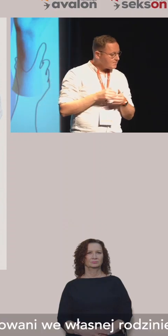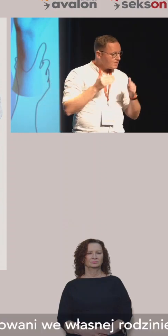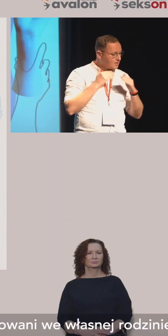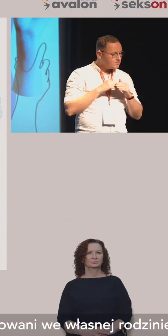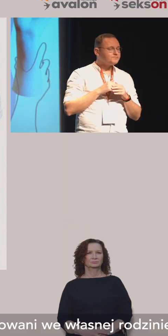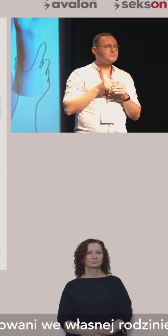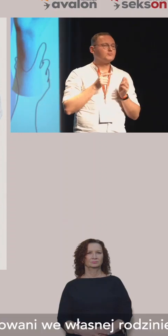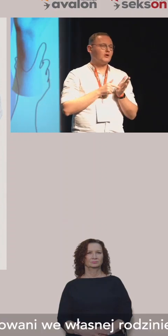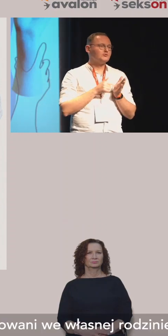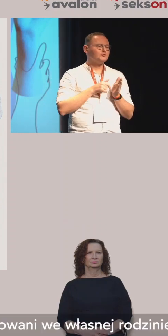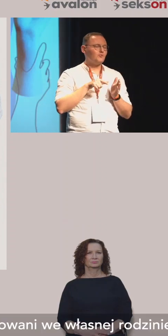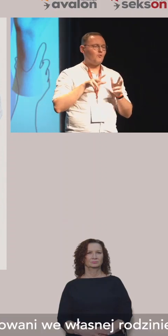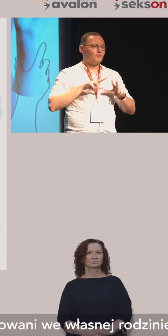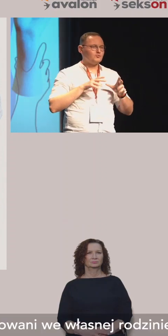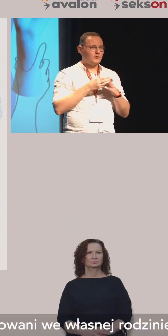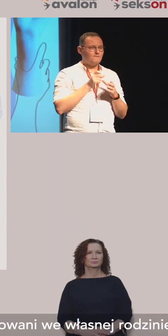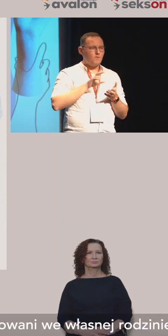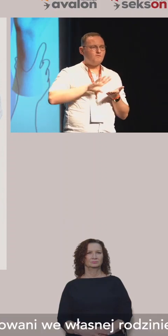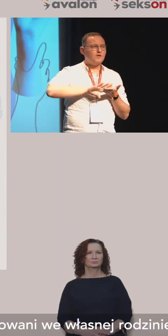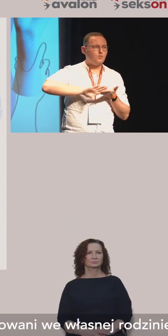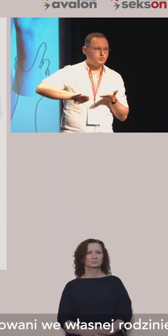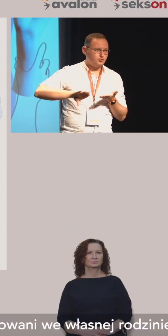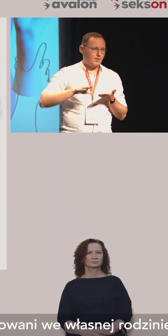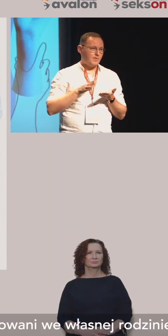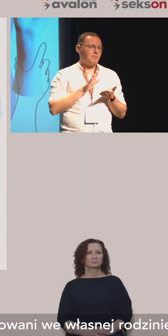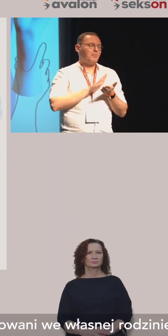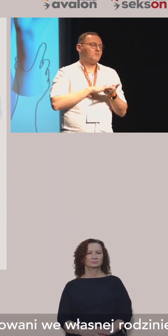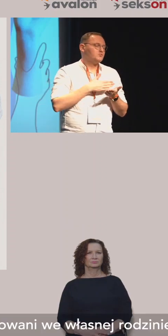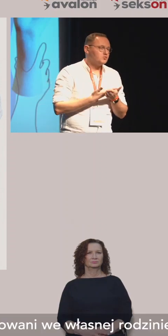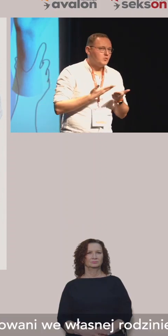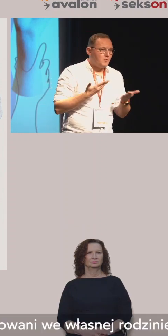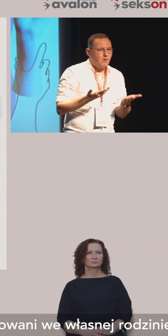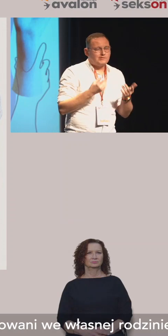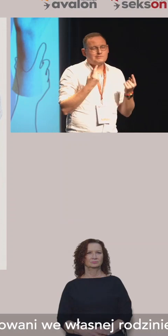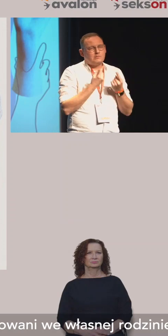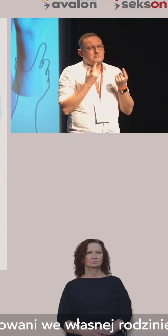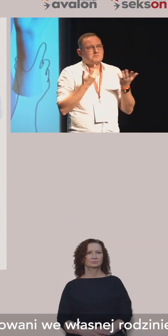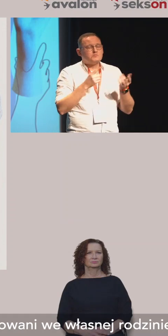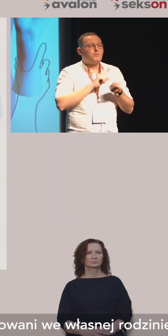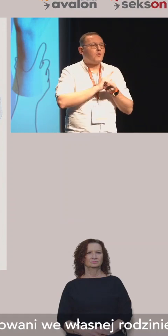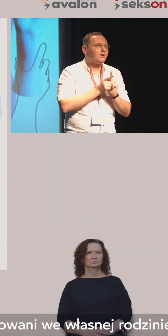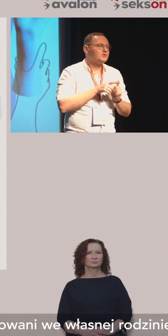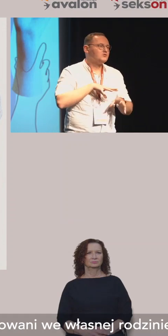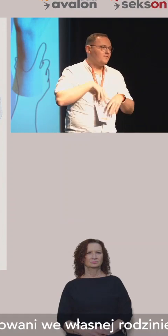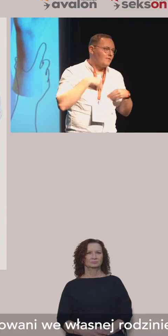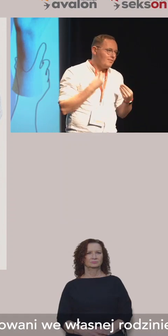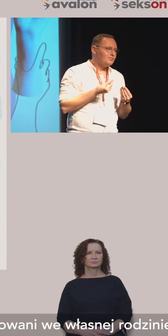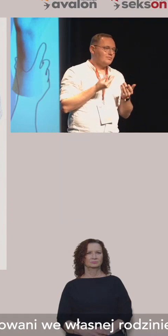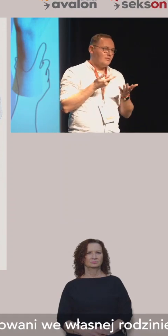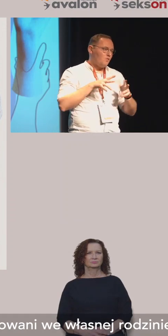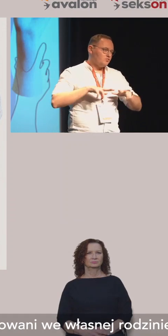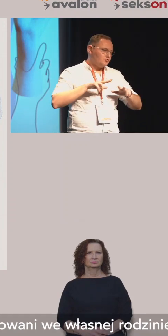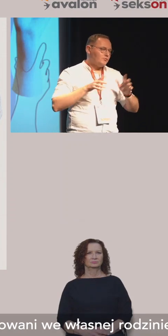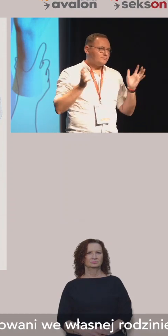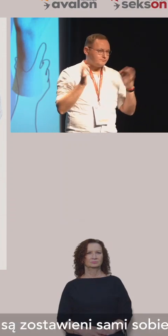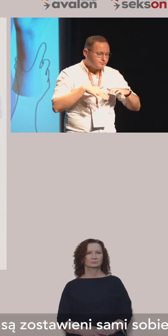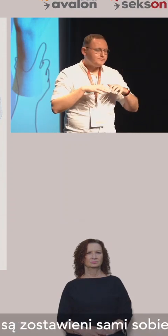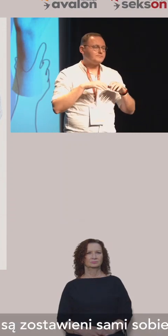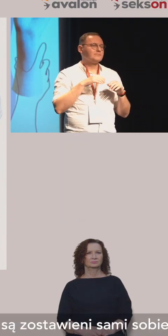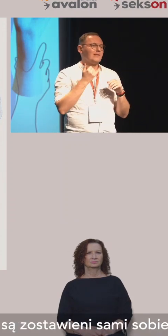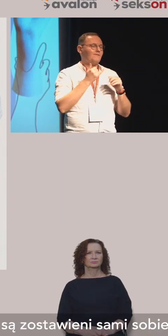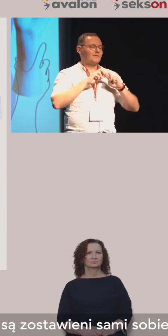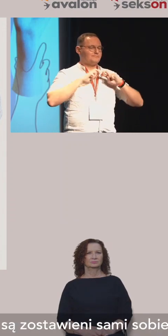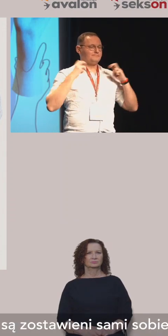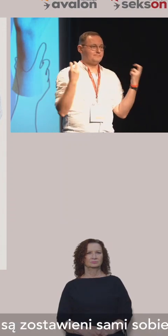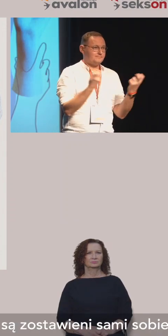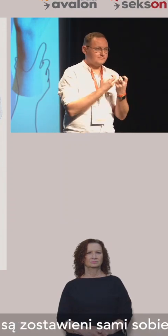Głusi mają po prostu inne potrzeby. Bardzo często głusi czują się wyobcowani we własnej rodzinie. W